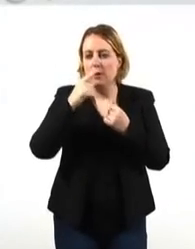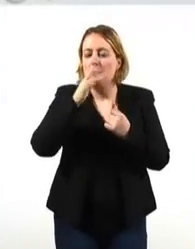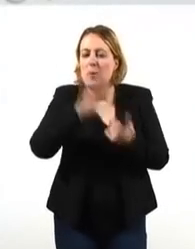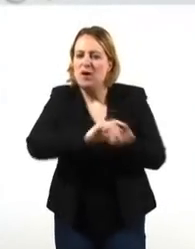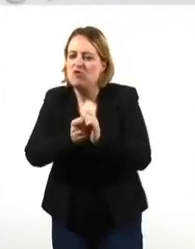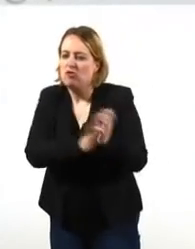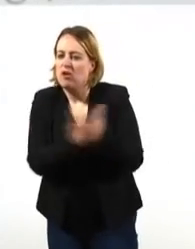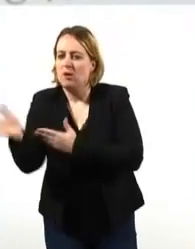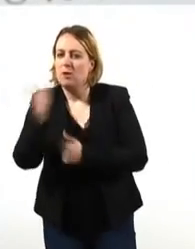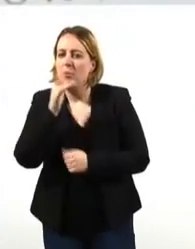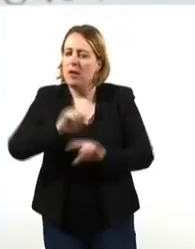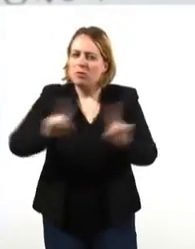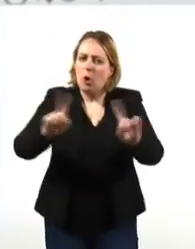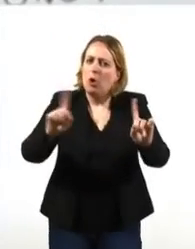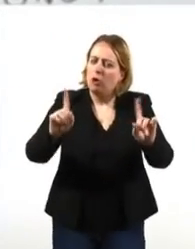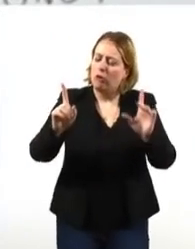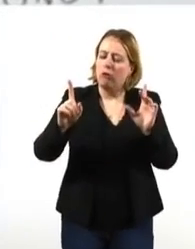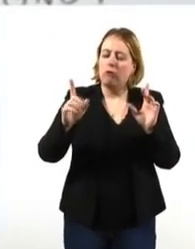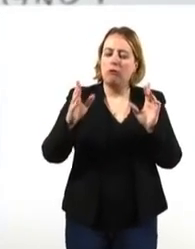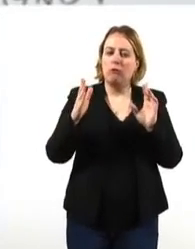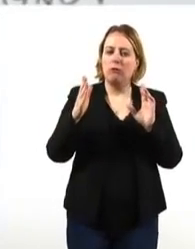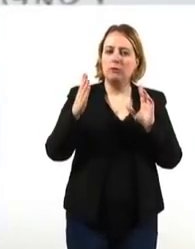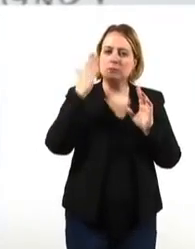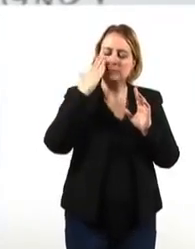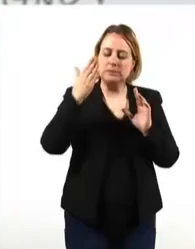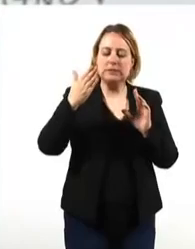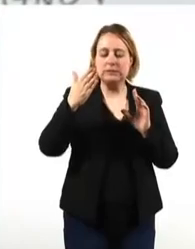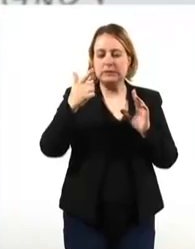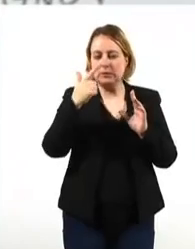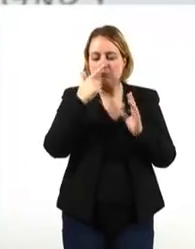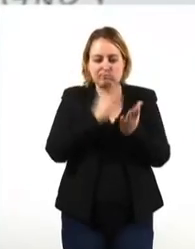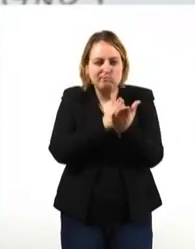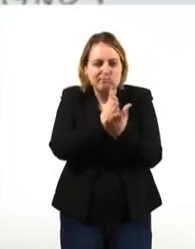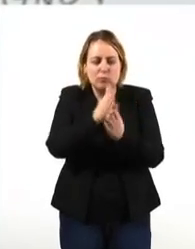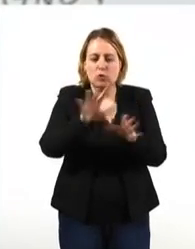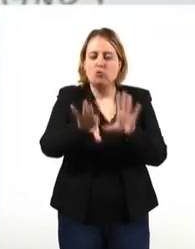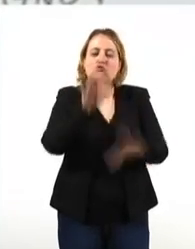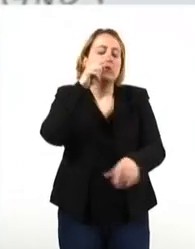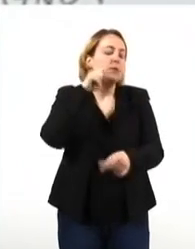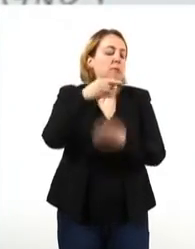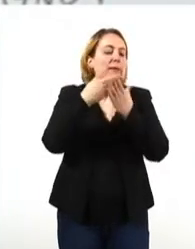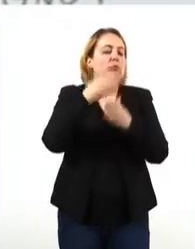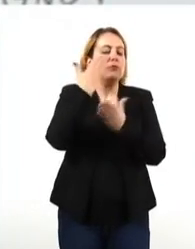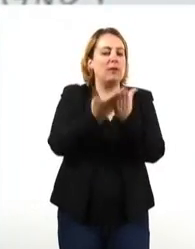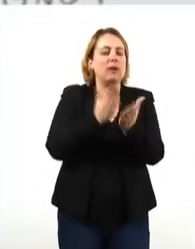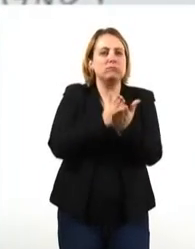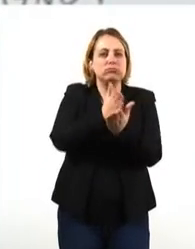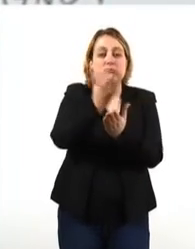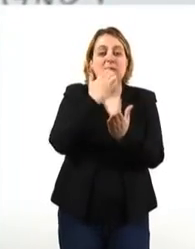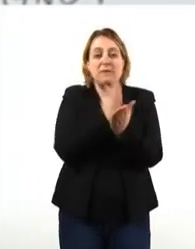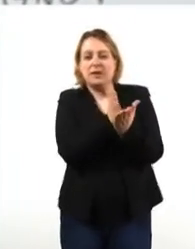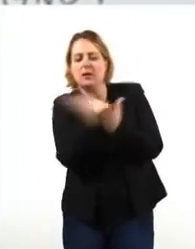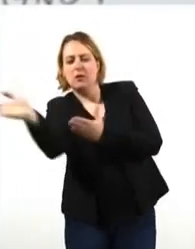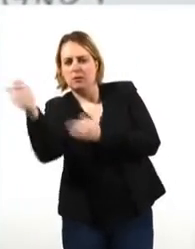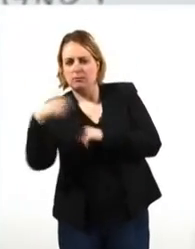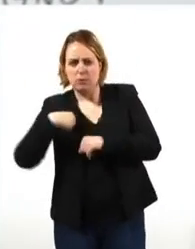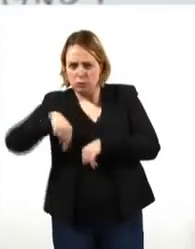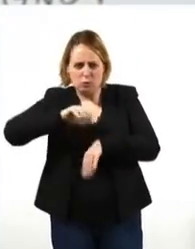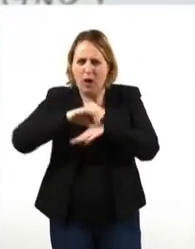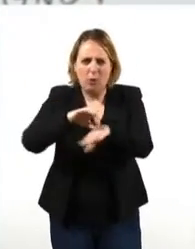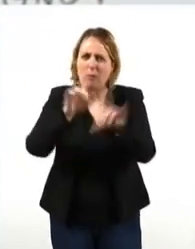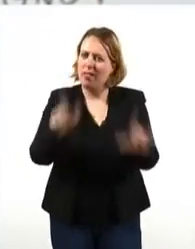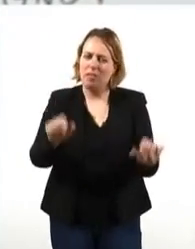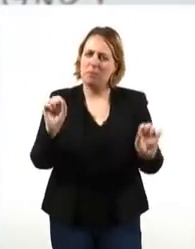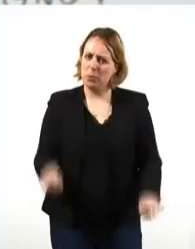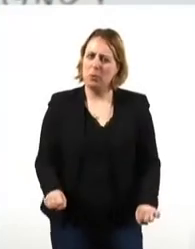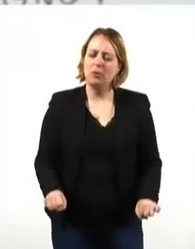on peut vous accompagner si vous avez cette partie dans une voie et que vous voulez rechanger de voie. Vous avez le droit